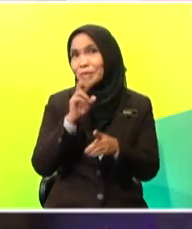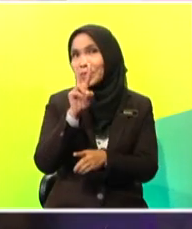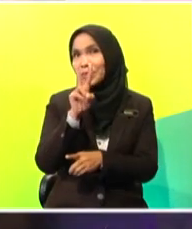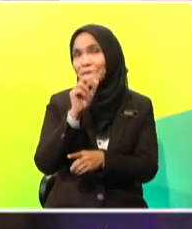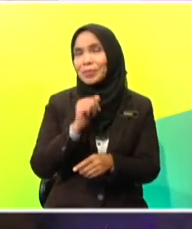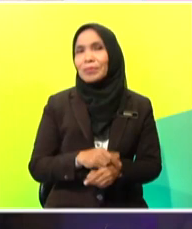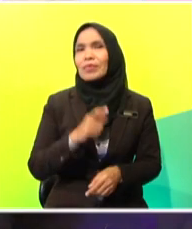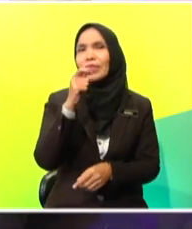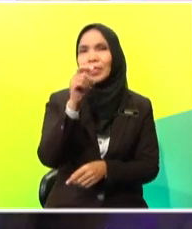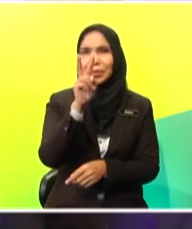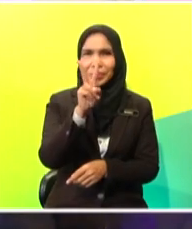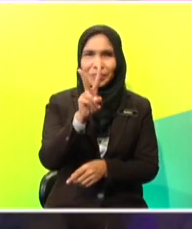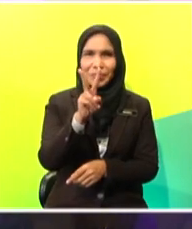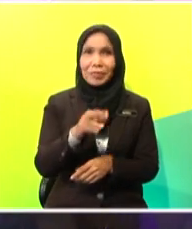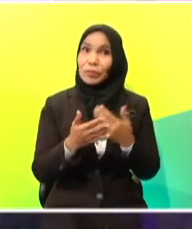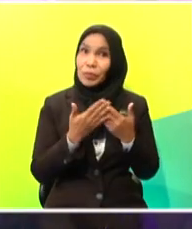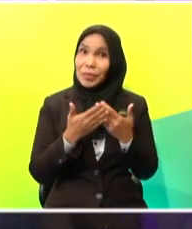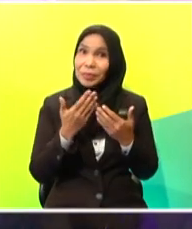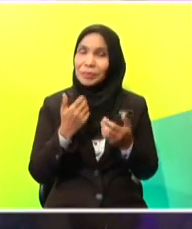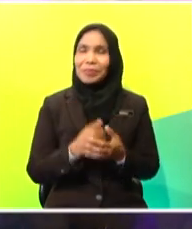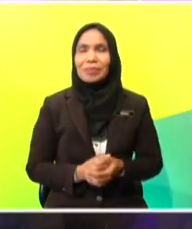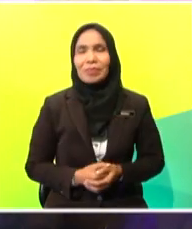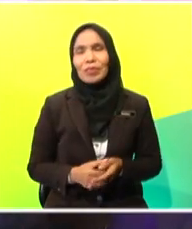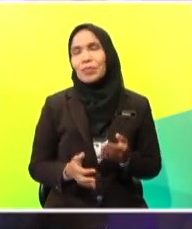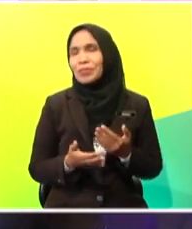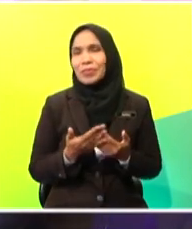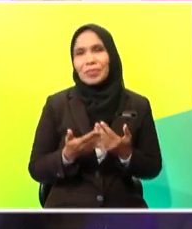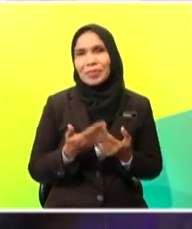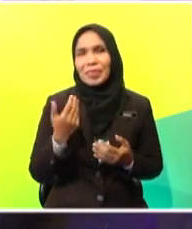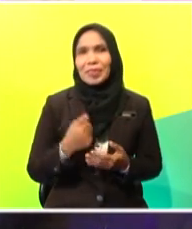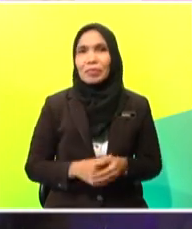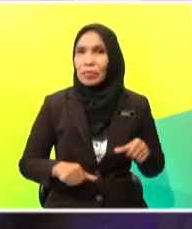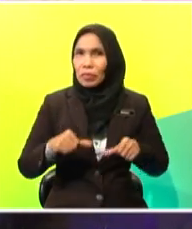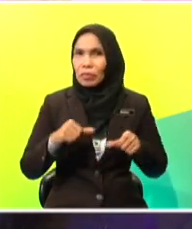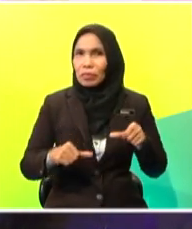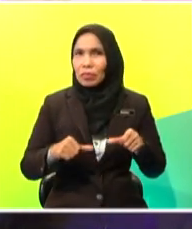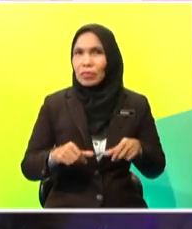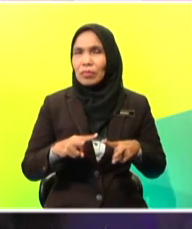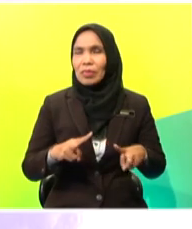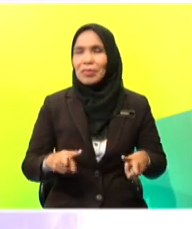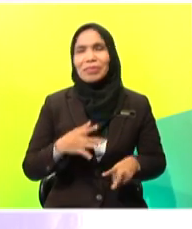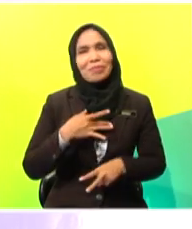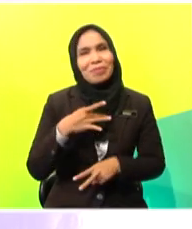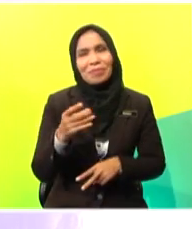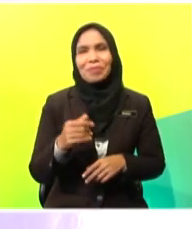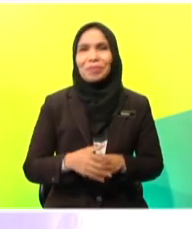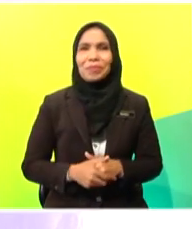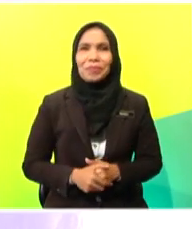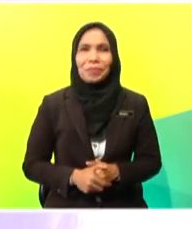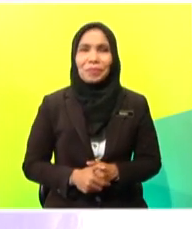enggan senang tak Rina selesai godane Tibet ini sangat menyeronokkan